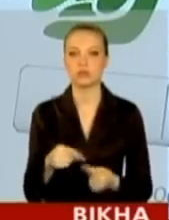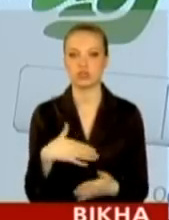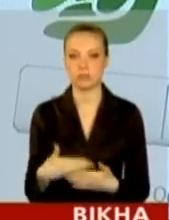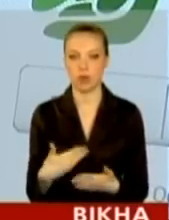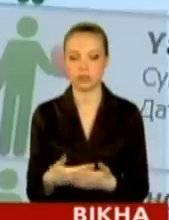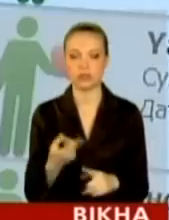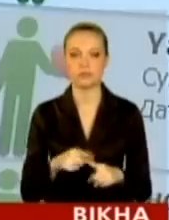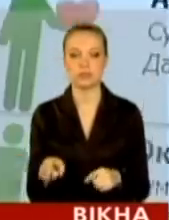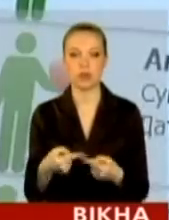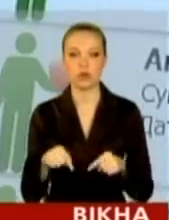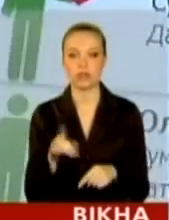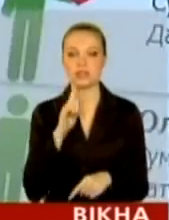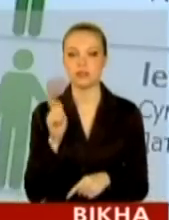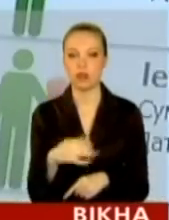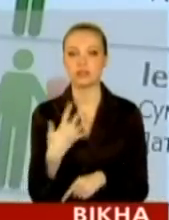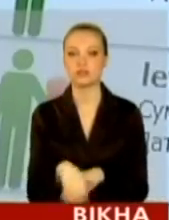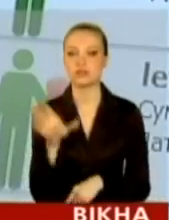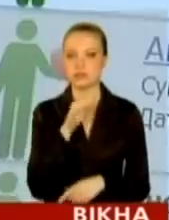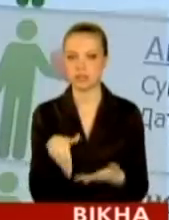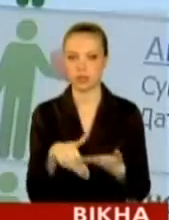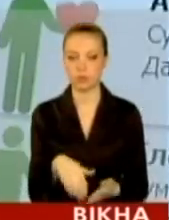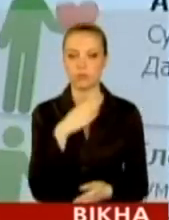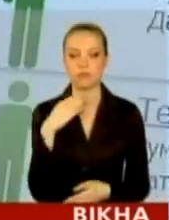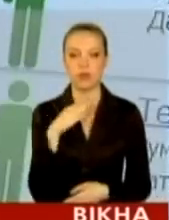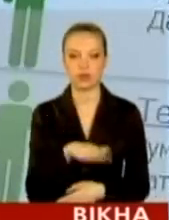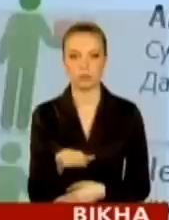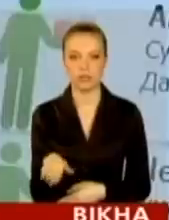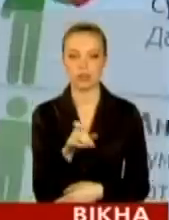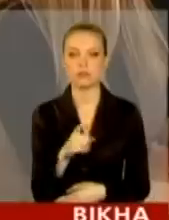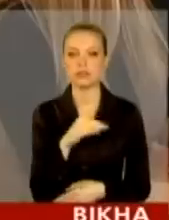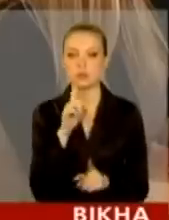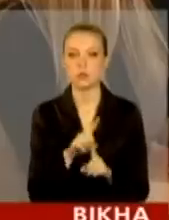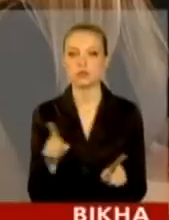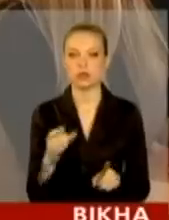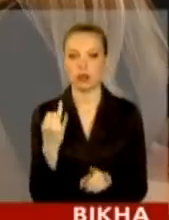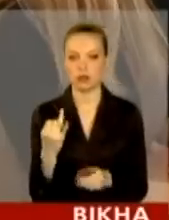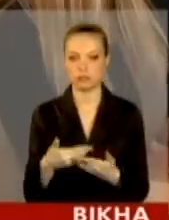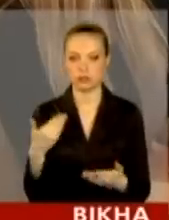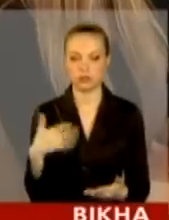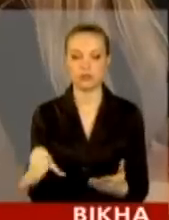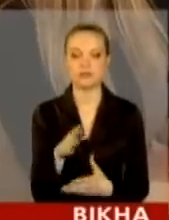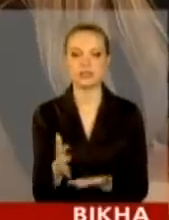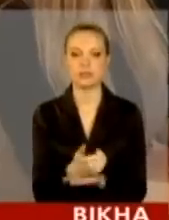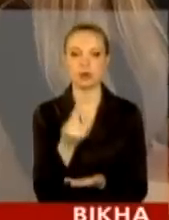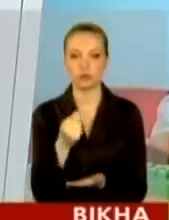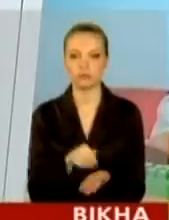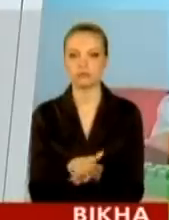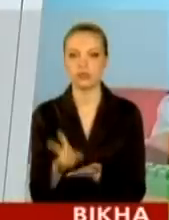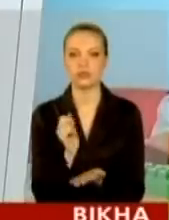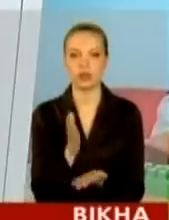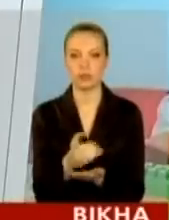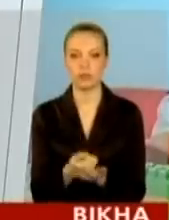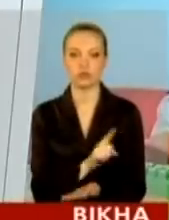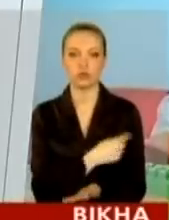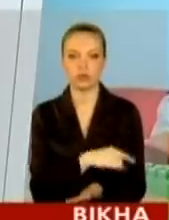благодійності. Ця організація в Україні вже встигла допомогти багатьом діткам з унікальними історіями. Всі зібрані гроші йдуть напряму до клінік,